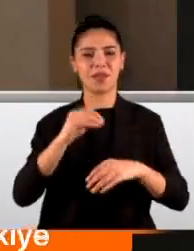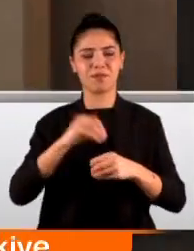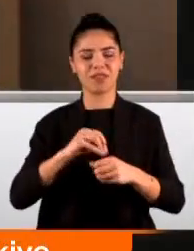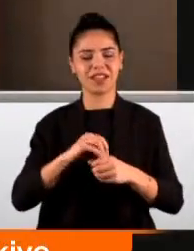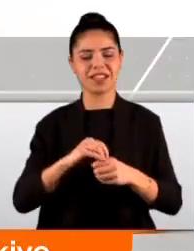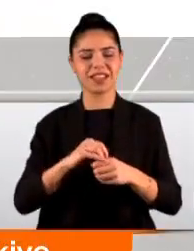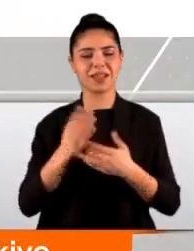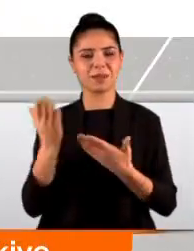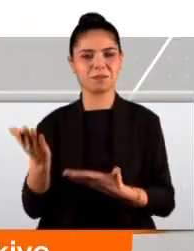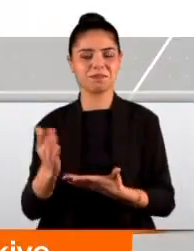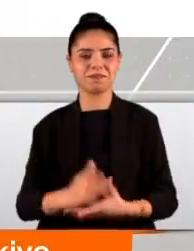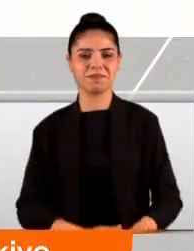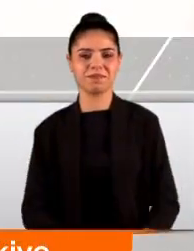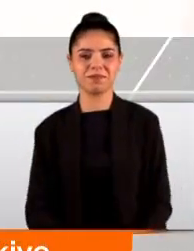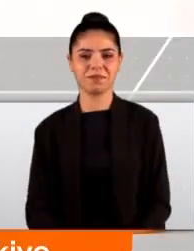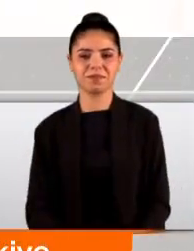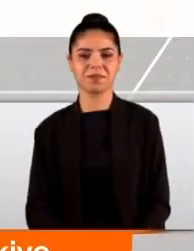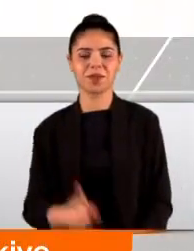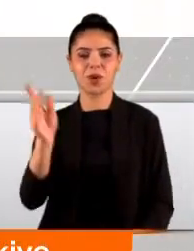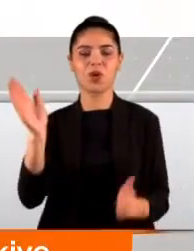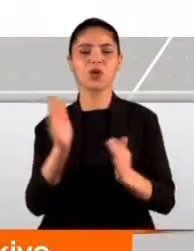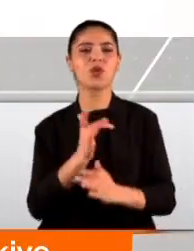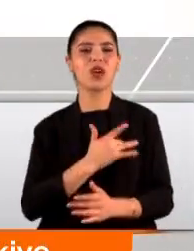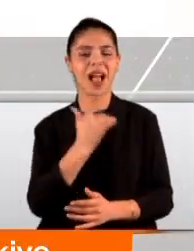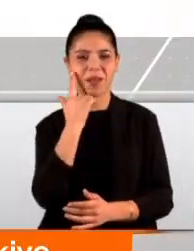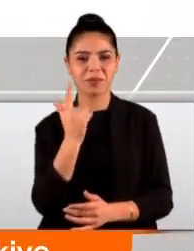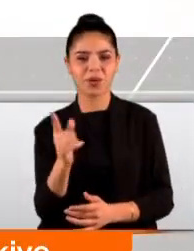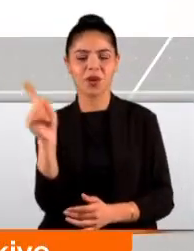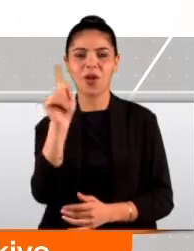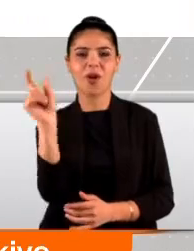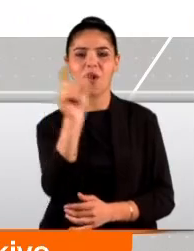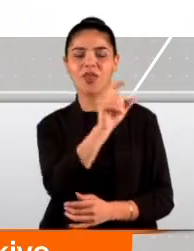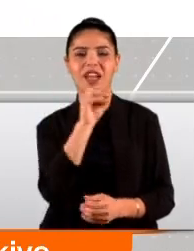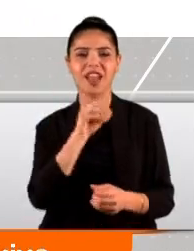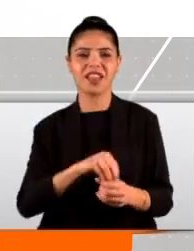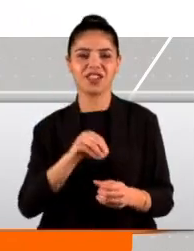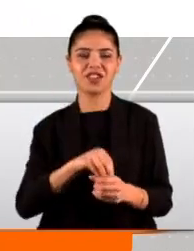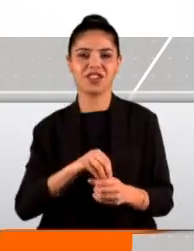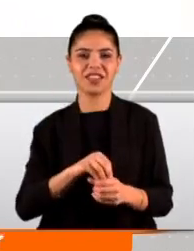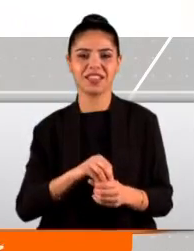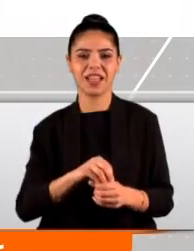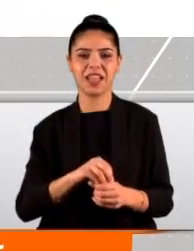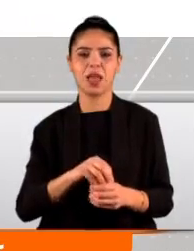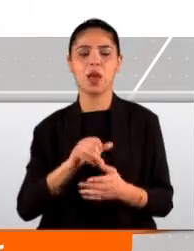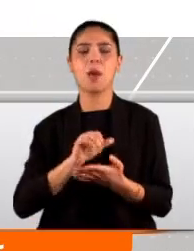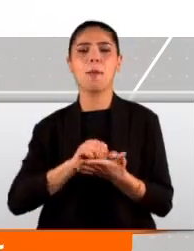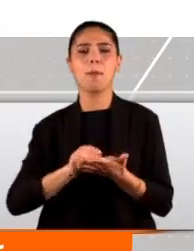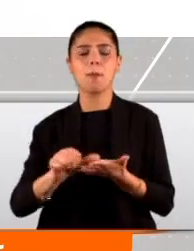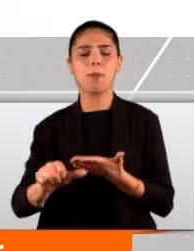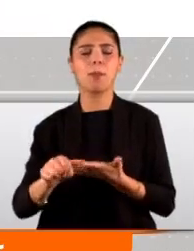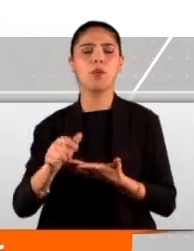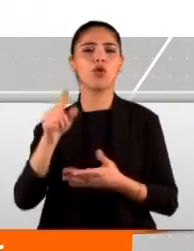mücadele verdi O küçücük kalbiyle 10 aylık sürede yapılan bir sürü